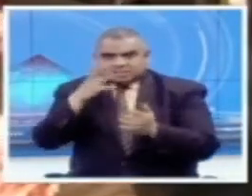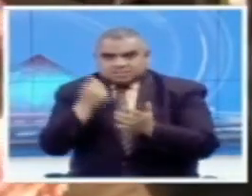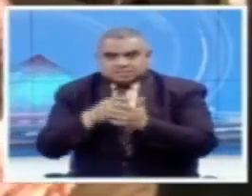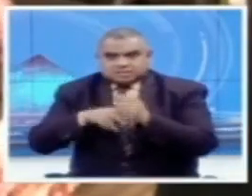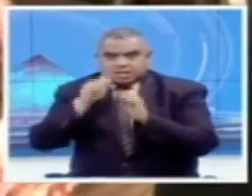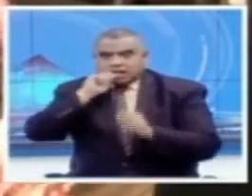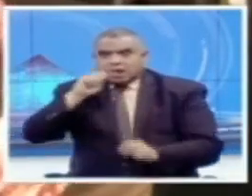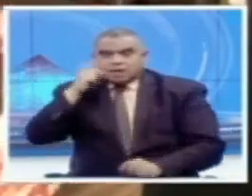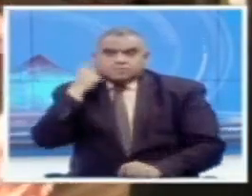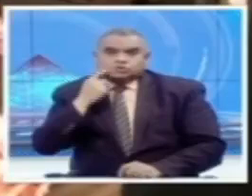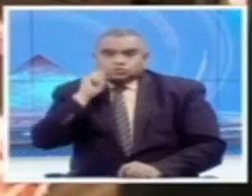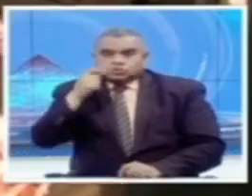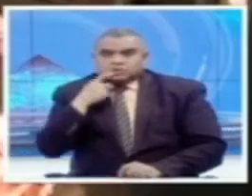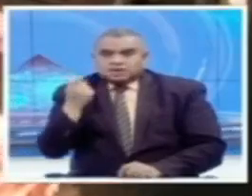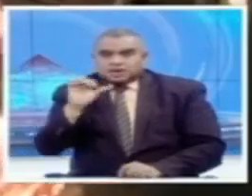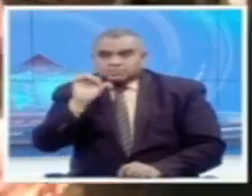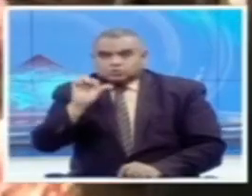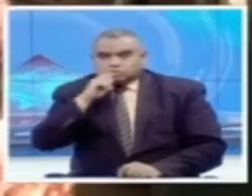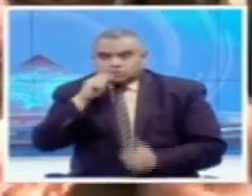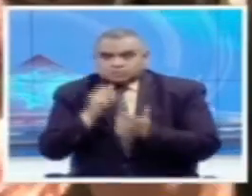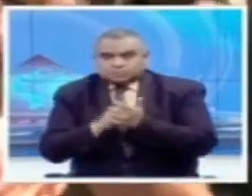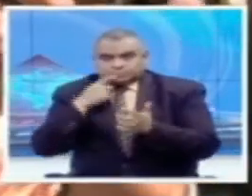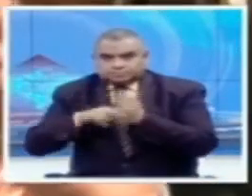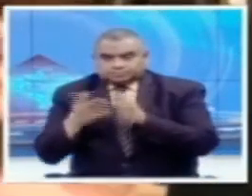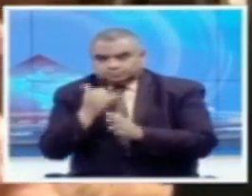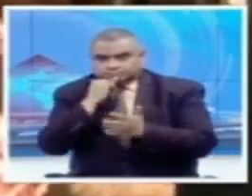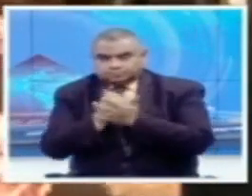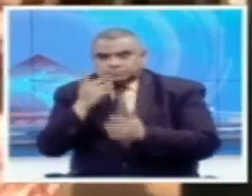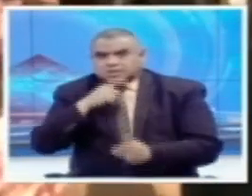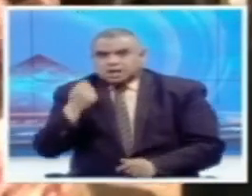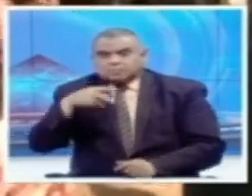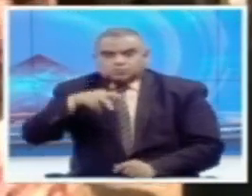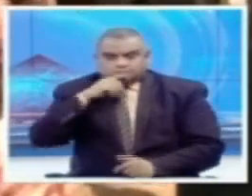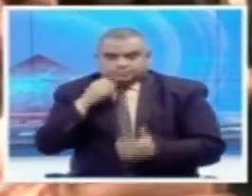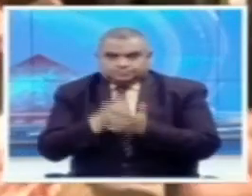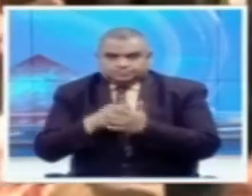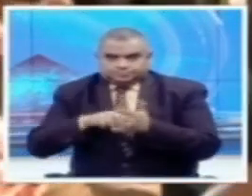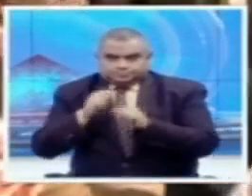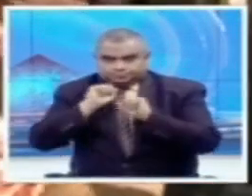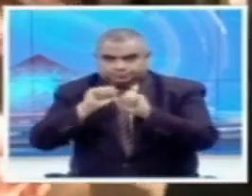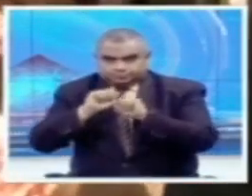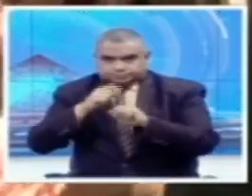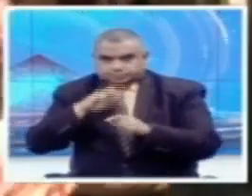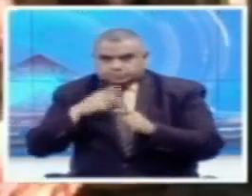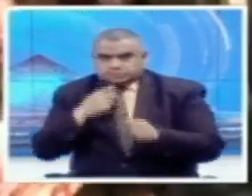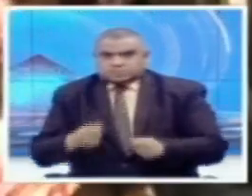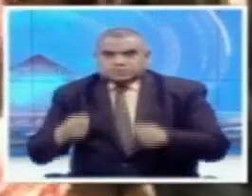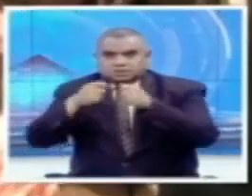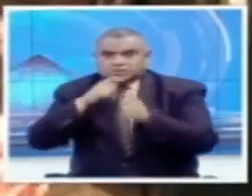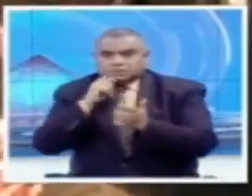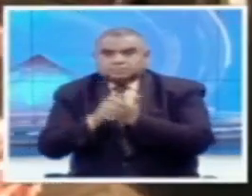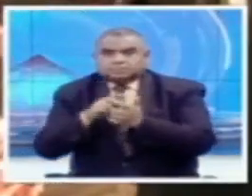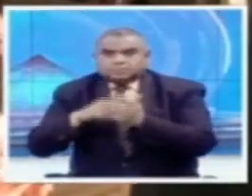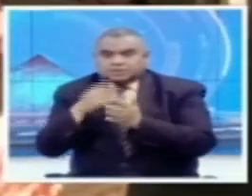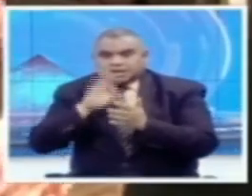السوداني الطازة ب 95، المجمد البرازيلي ب 85، كان قبل استعدادات رمضان سيادة الوزير خفض السعر 5 جنيه بقى ب